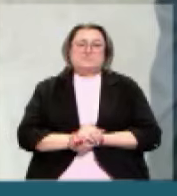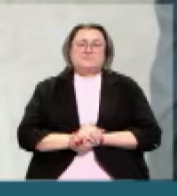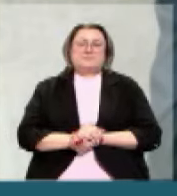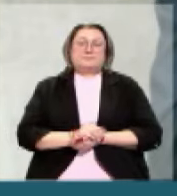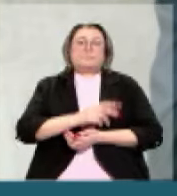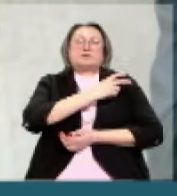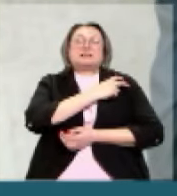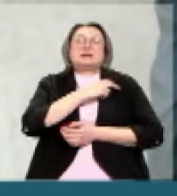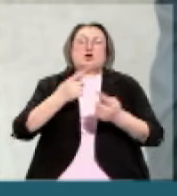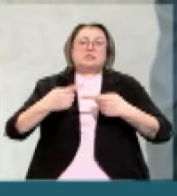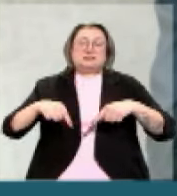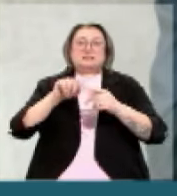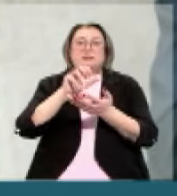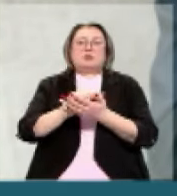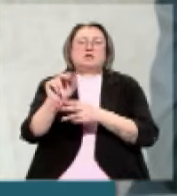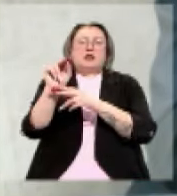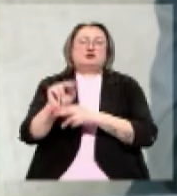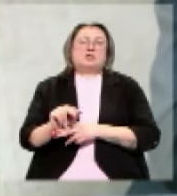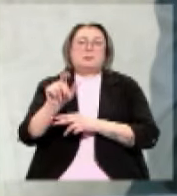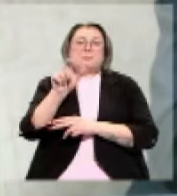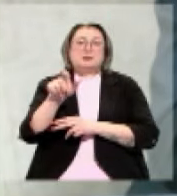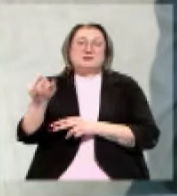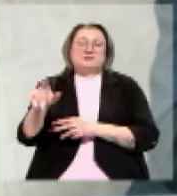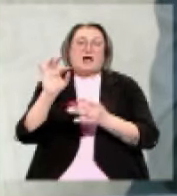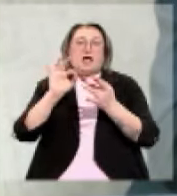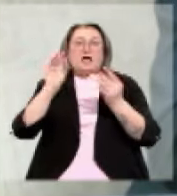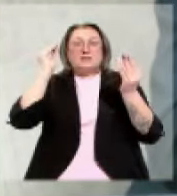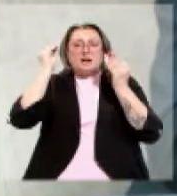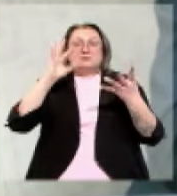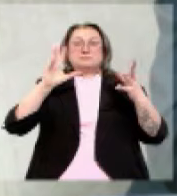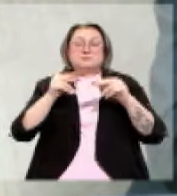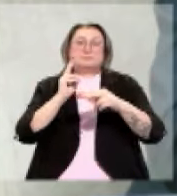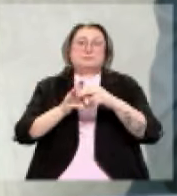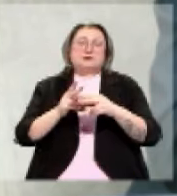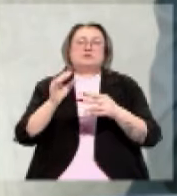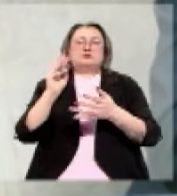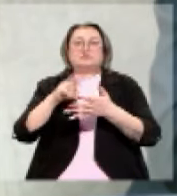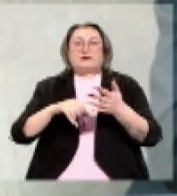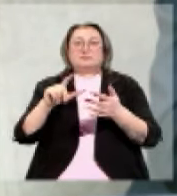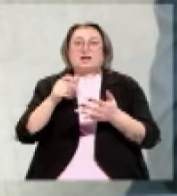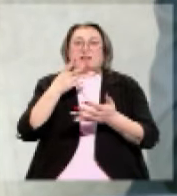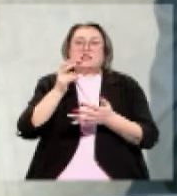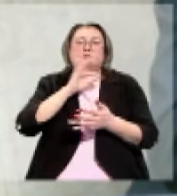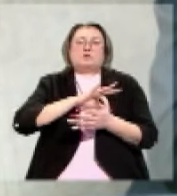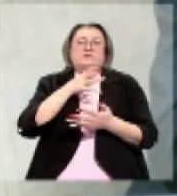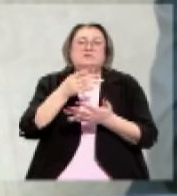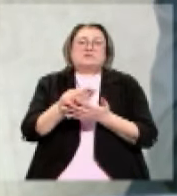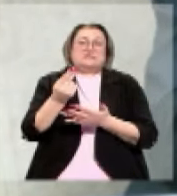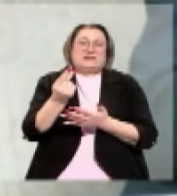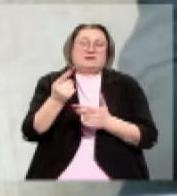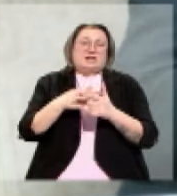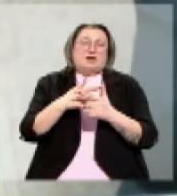Медициналық ұйымдар пациентті емдеу, аурулардың талдау емес, бекітілген қаражат игерілмегені немесе сызықтық шкаладан асса